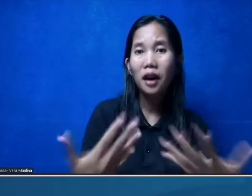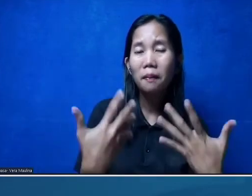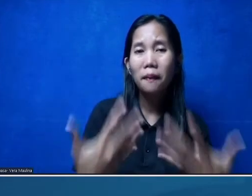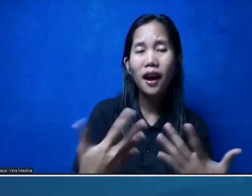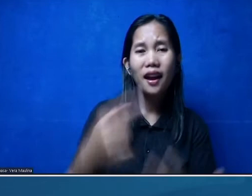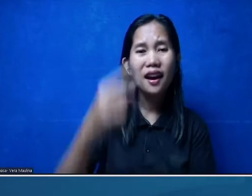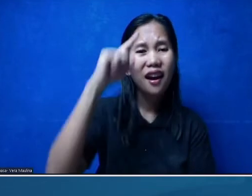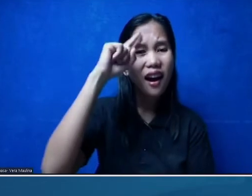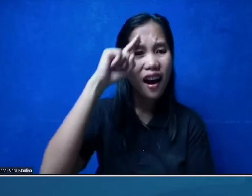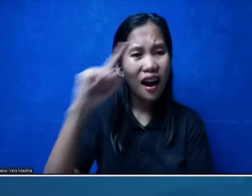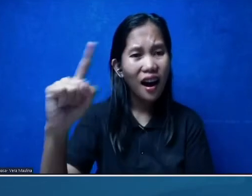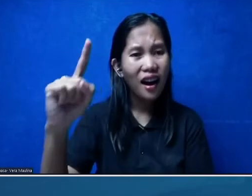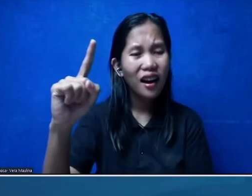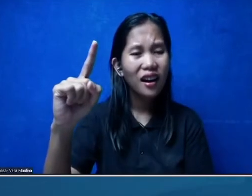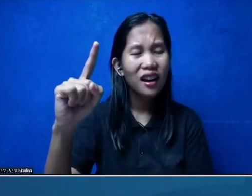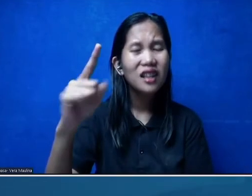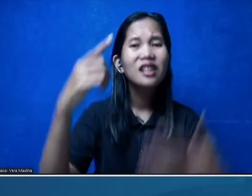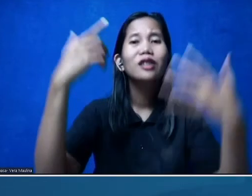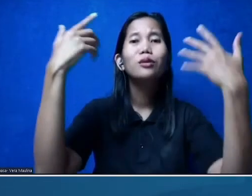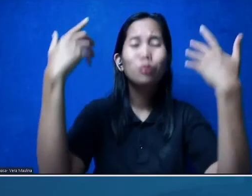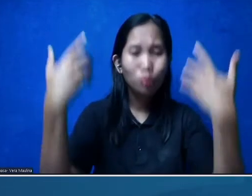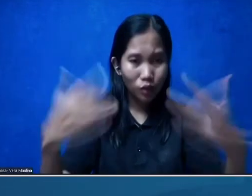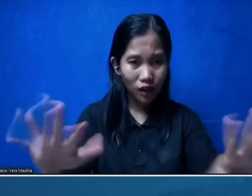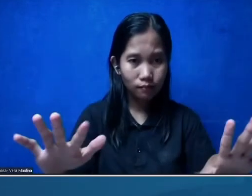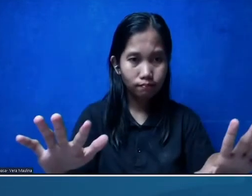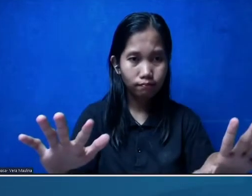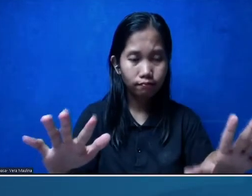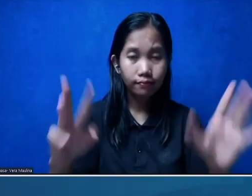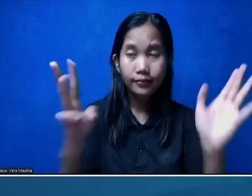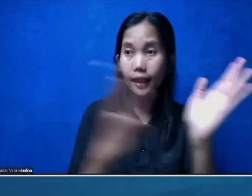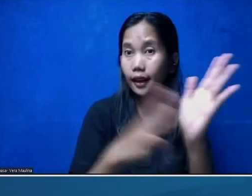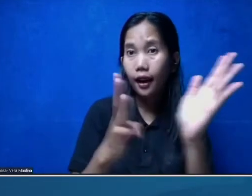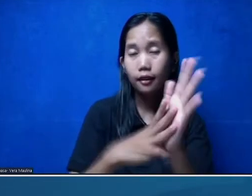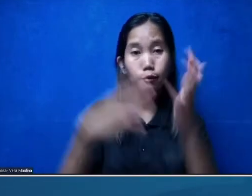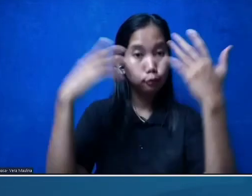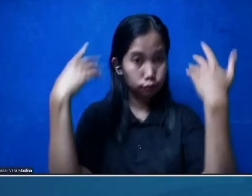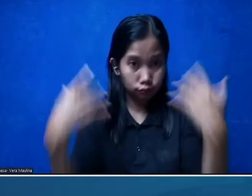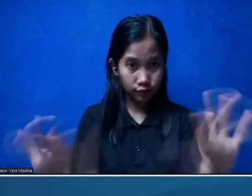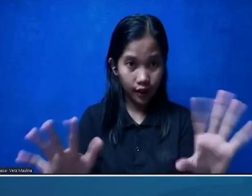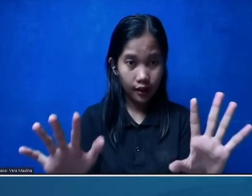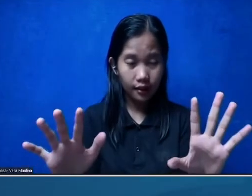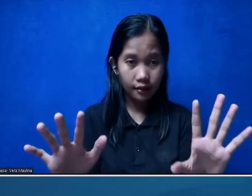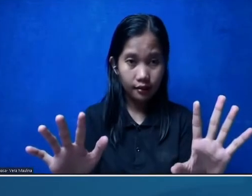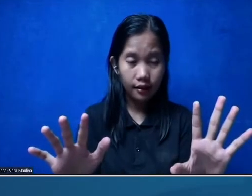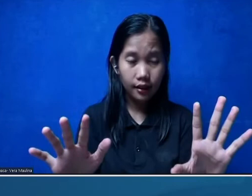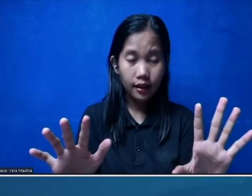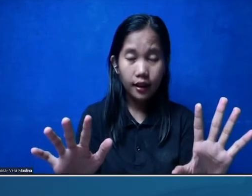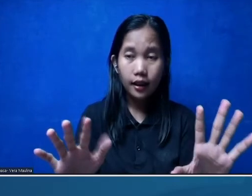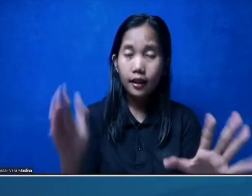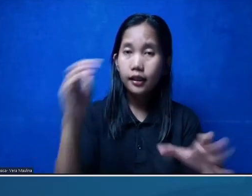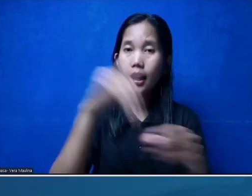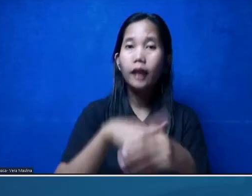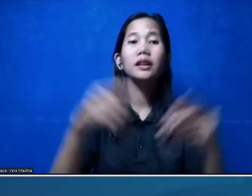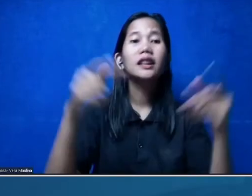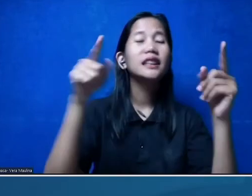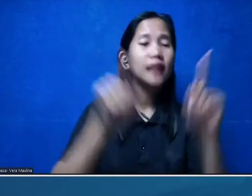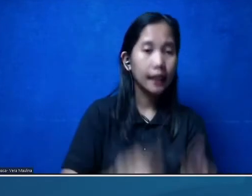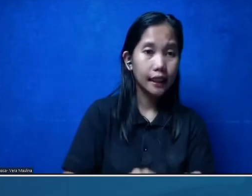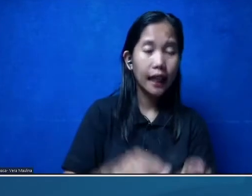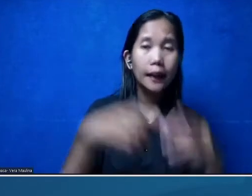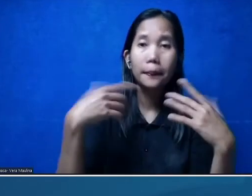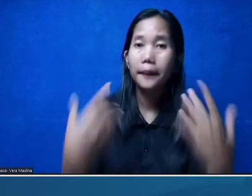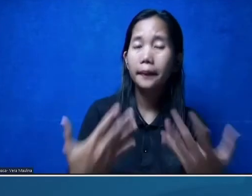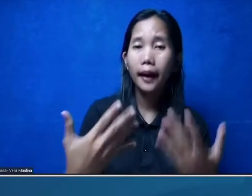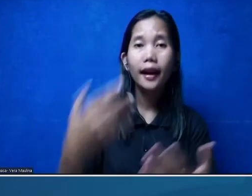Bagaimana Allah melakukan penyelesaian masalah Hai yang pertama Allah datang kepada Adam dan